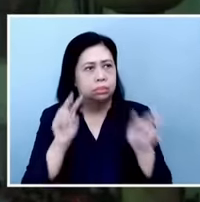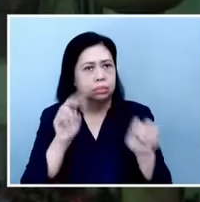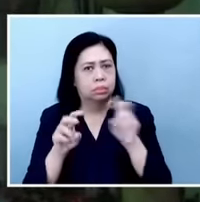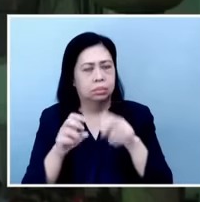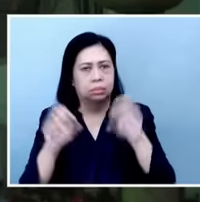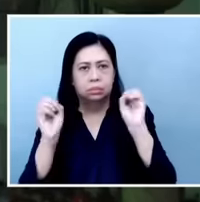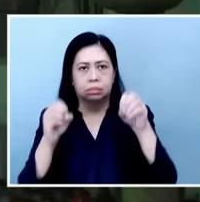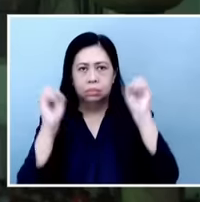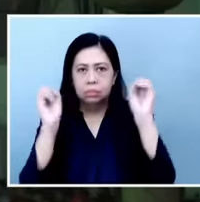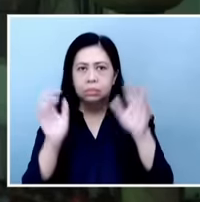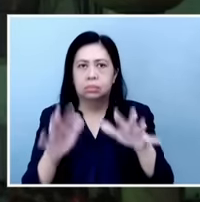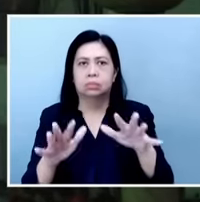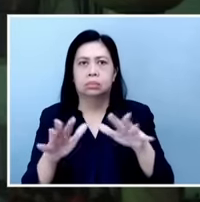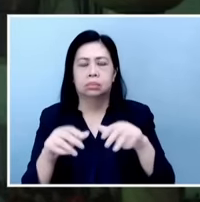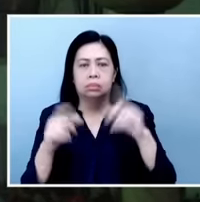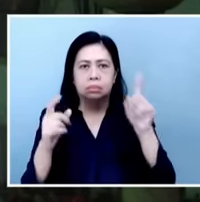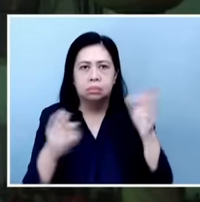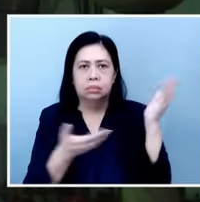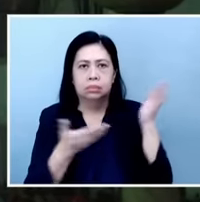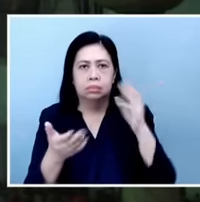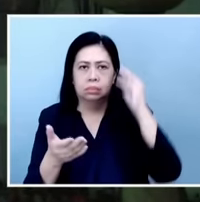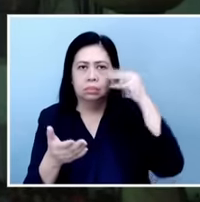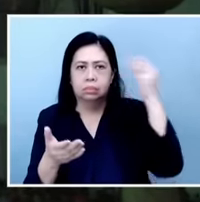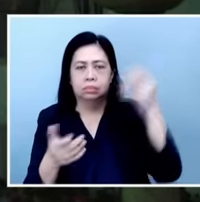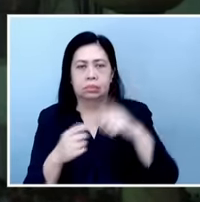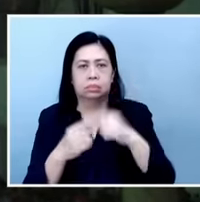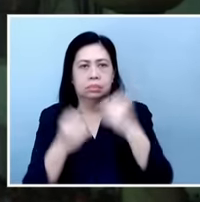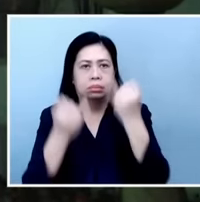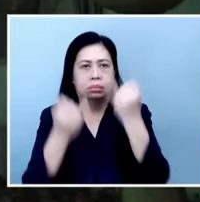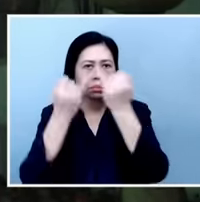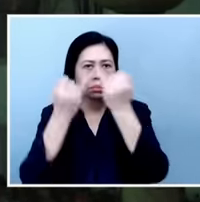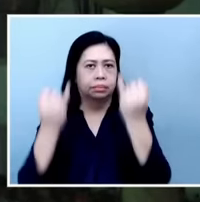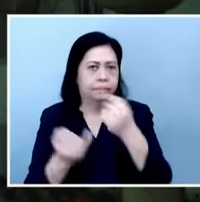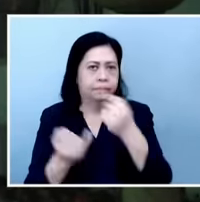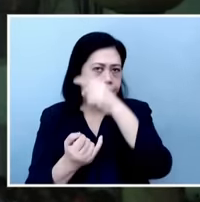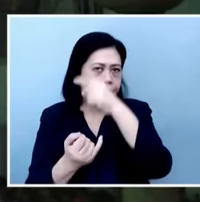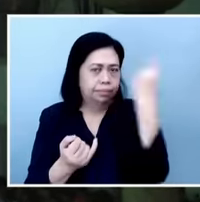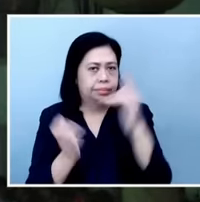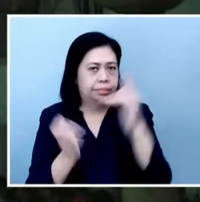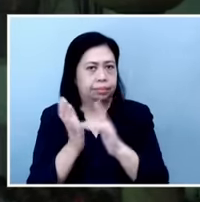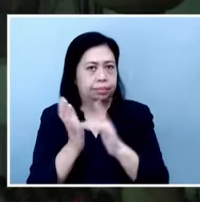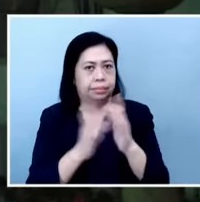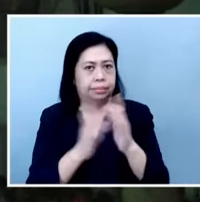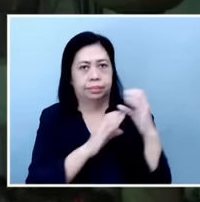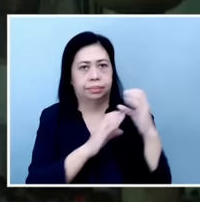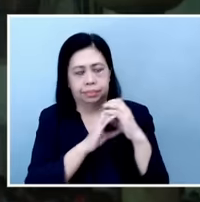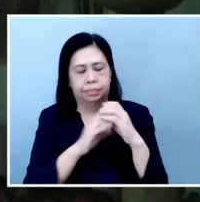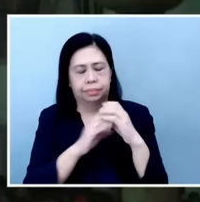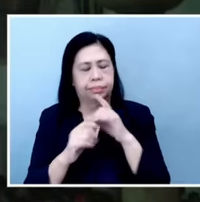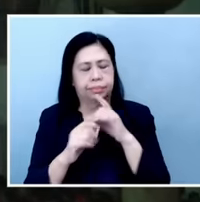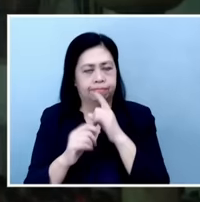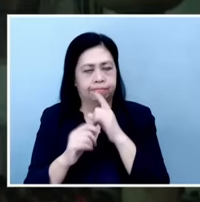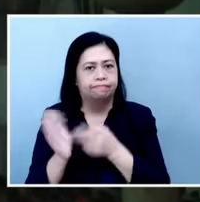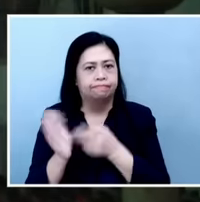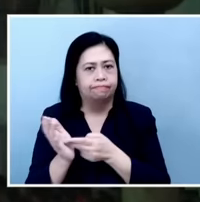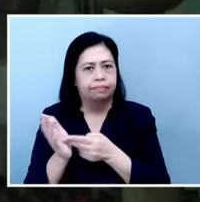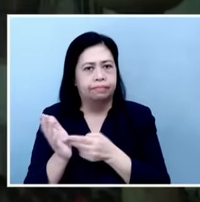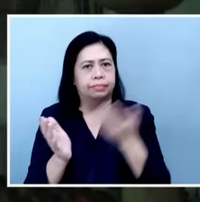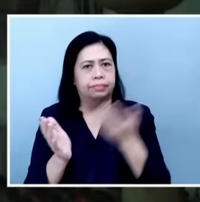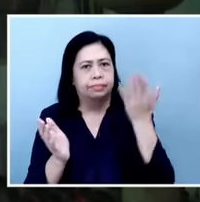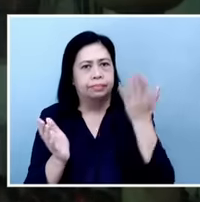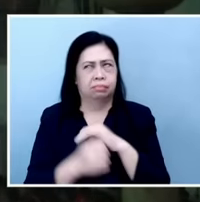himala at tiwagang dala ng imahen ng itim na Nazareno. Aminado silang minsan nilang